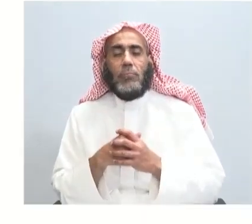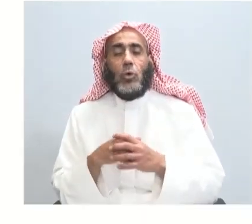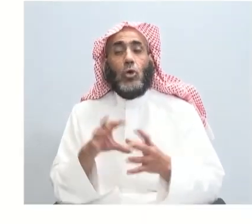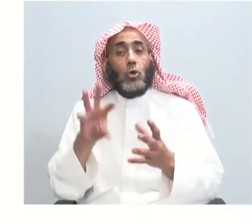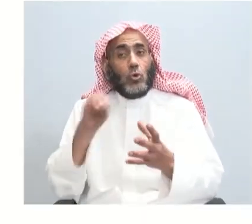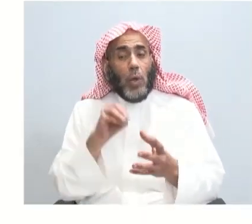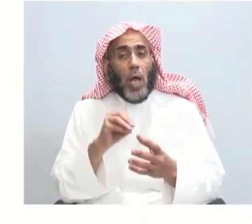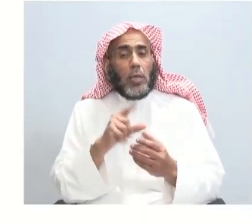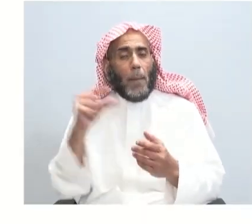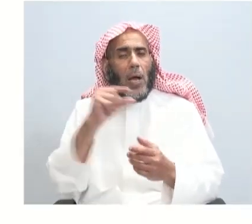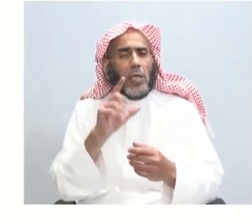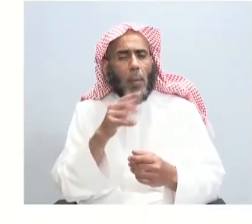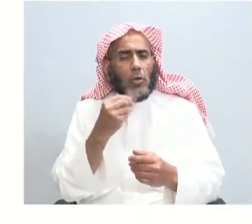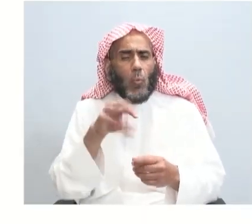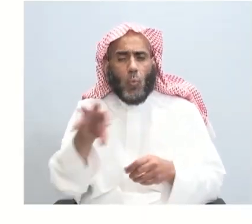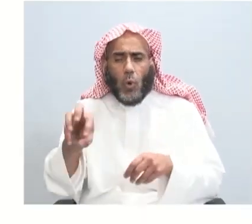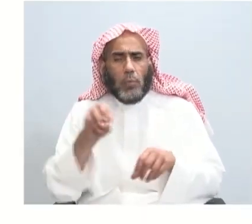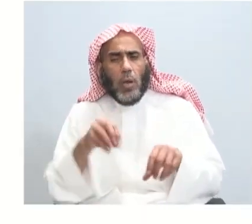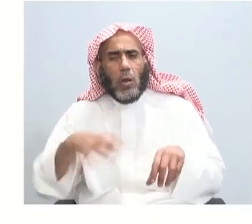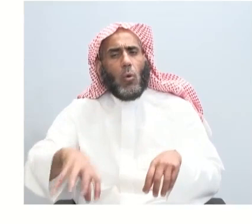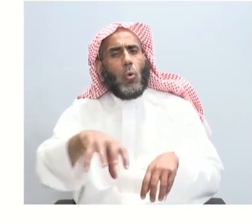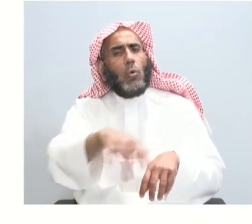جمعت مادة المعاجم من كل القبائل العربية،